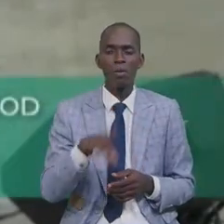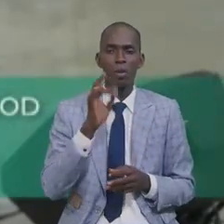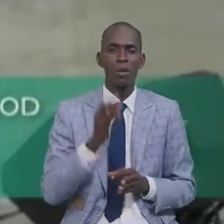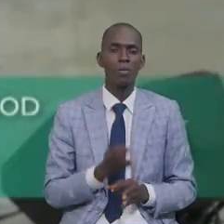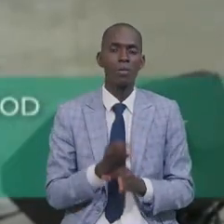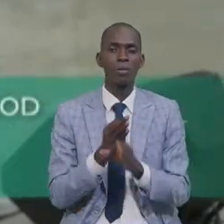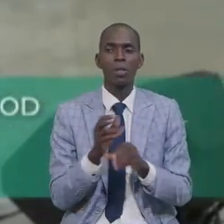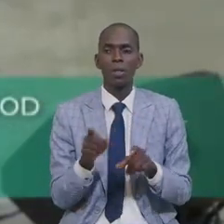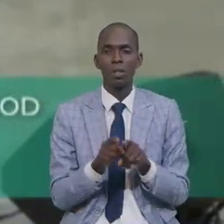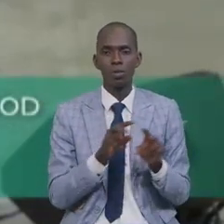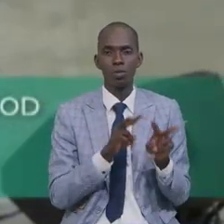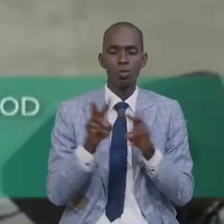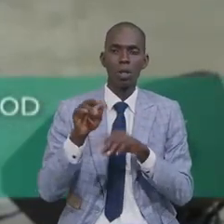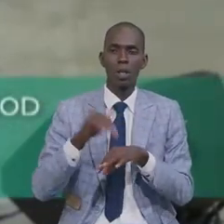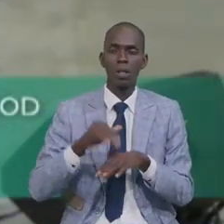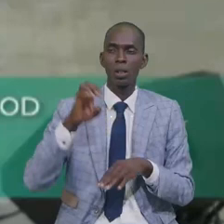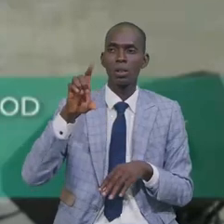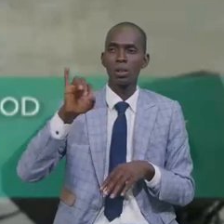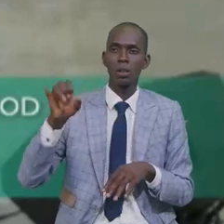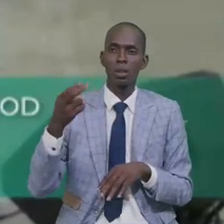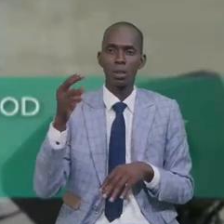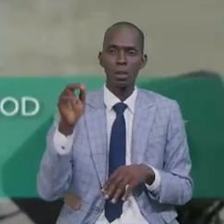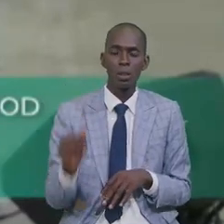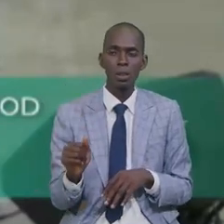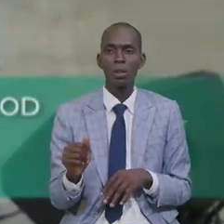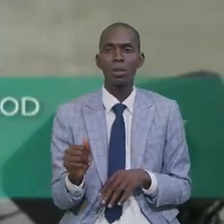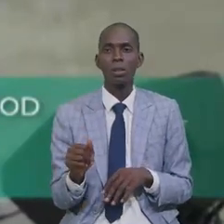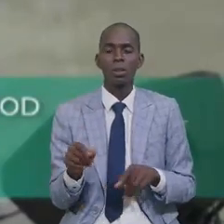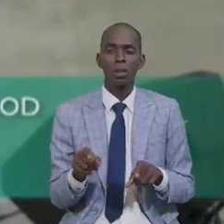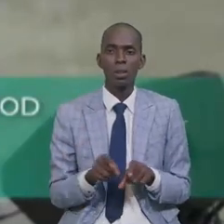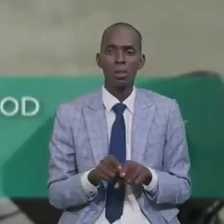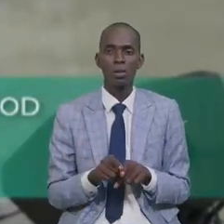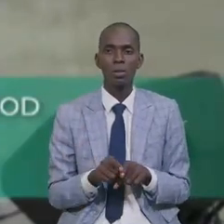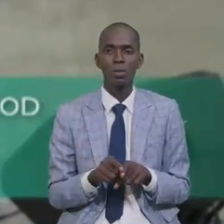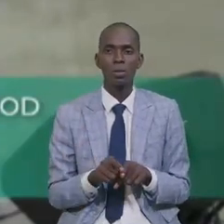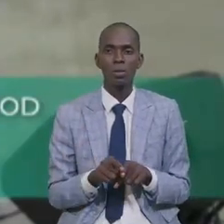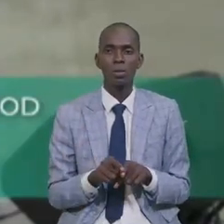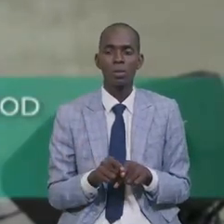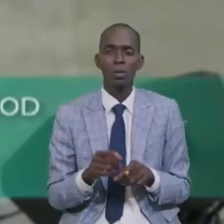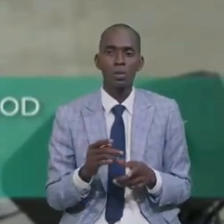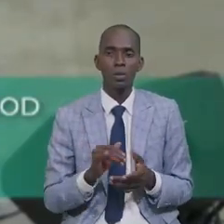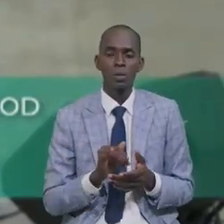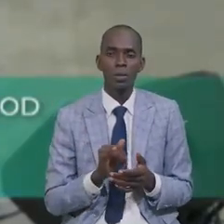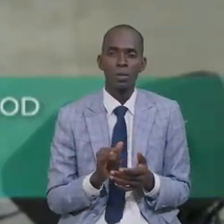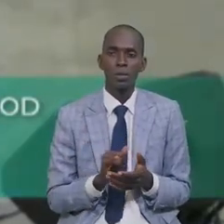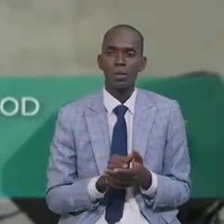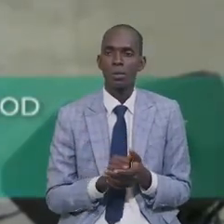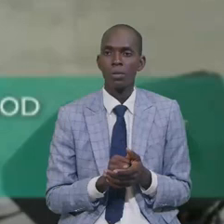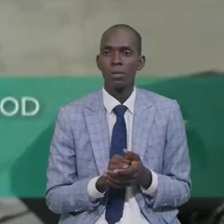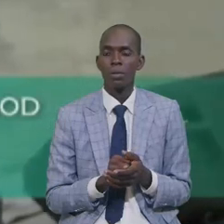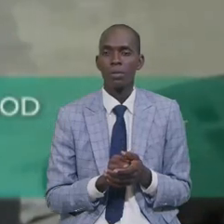trouvé fidèle. Comme vous regardez Élisée, en regardant cet événement